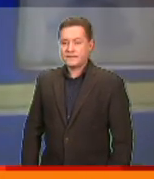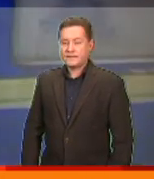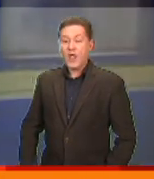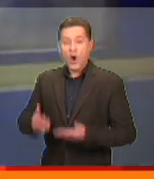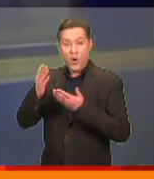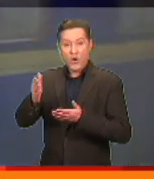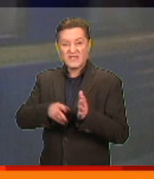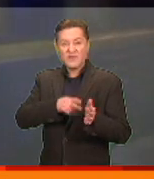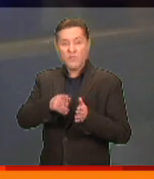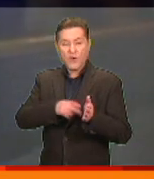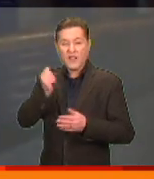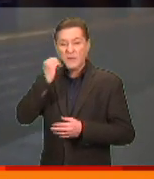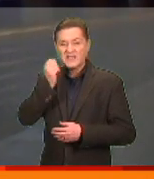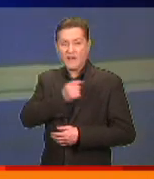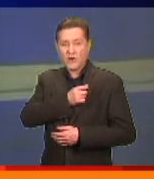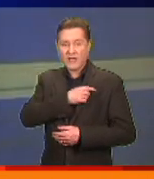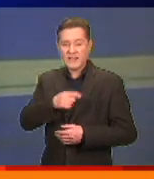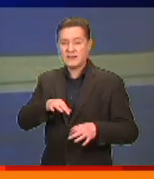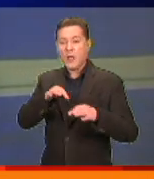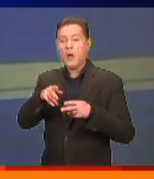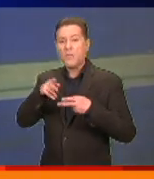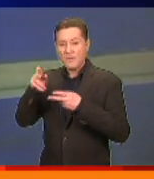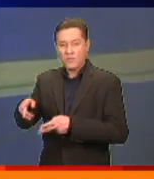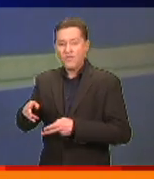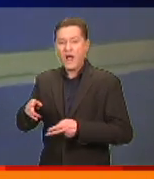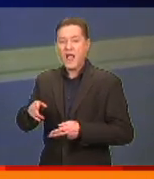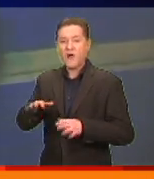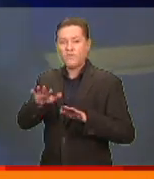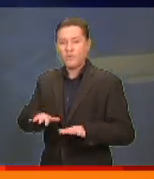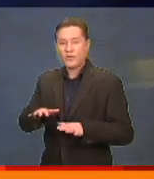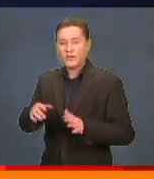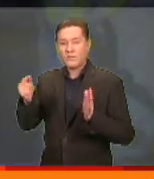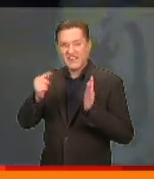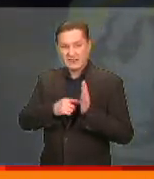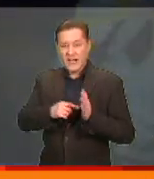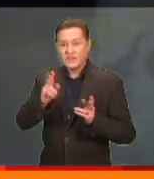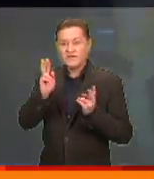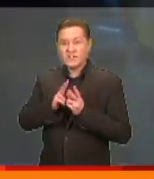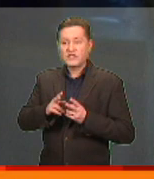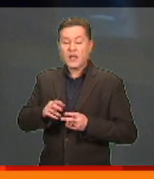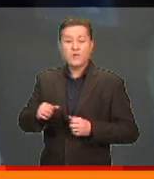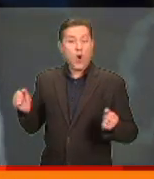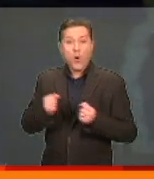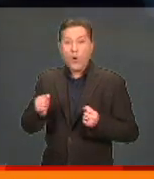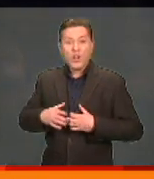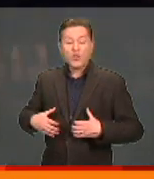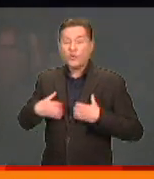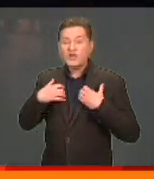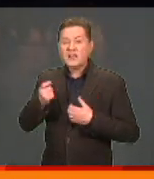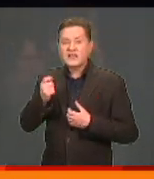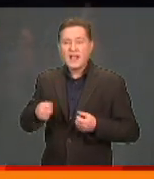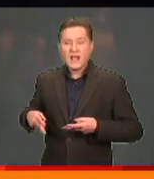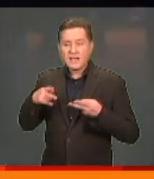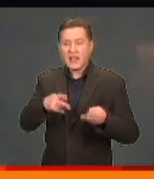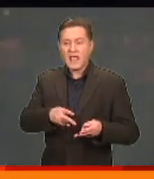Ось потяг Москва-Одеса прибуває у пункт призначення. Зустрічаємо наталених попутників. Холод ужасний, єлі доїхали.